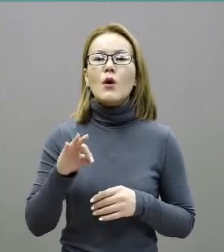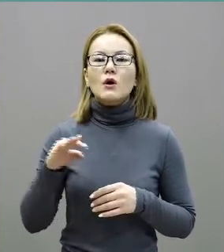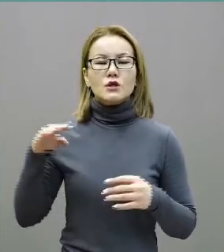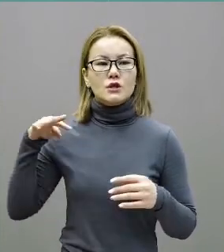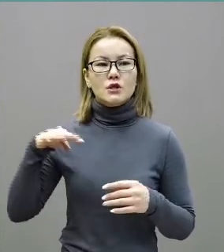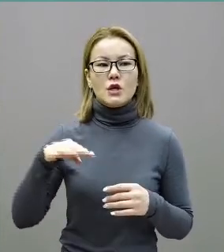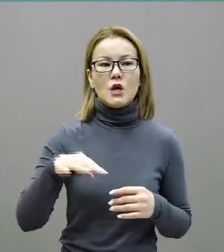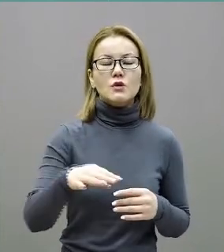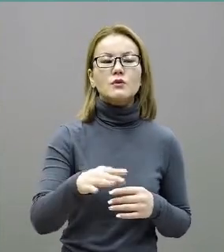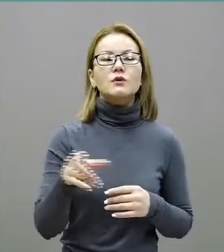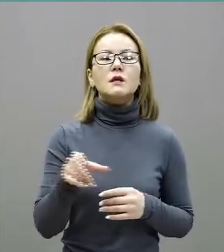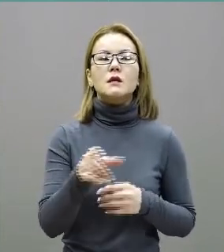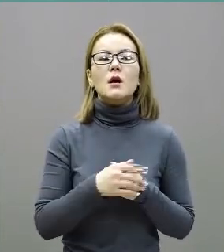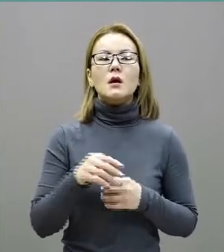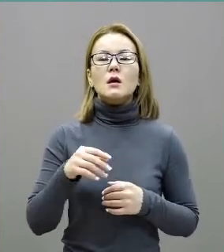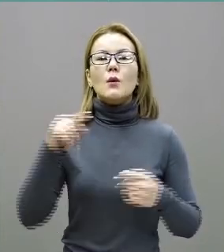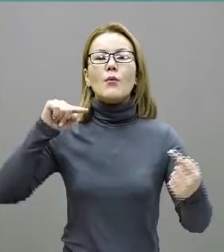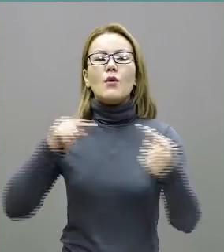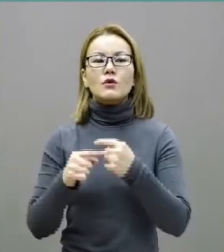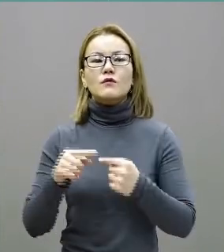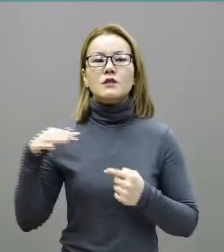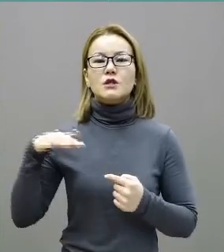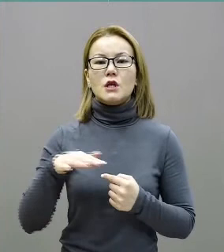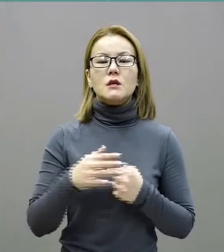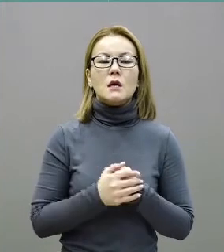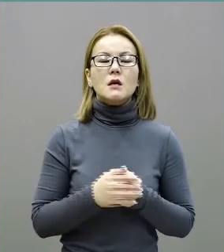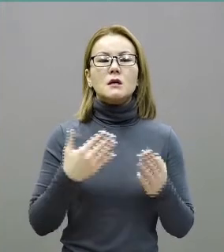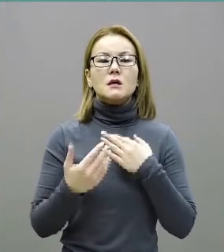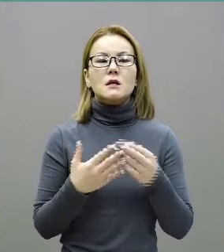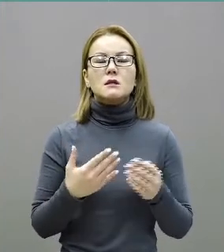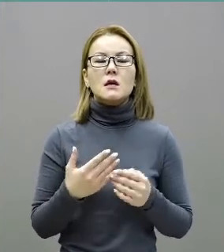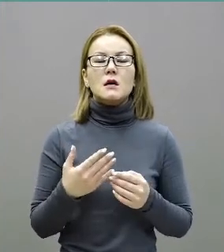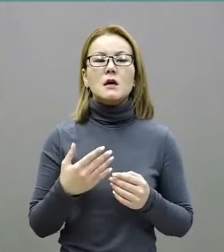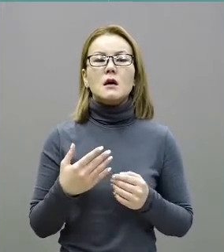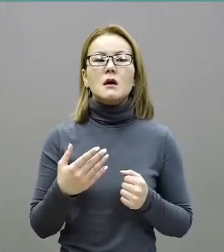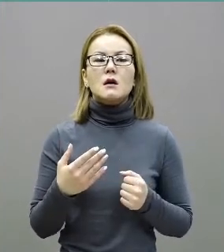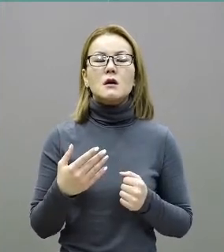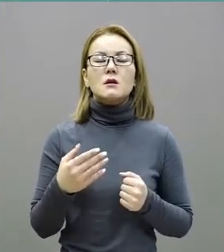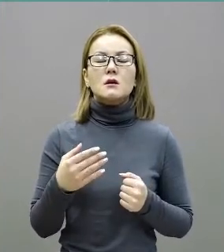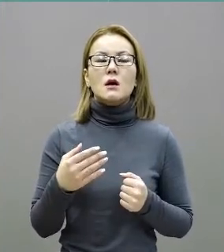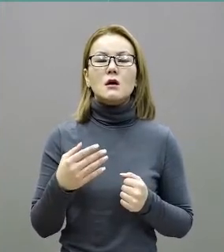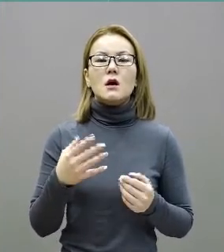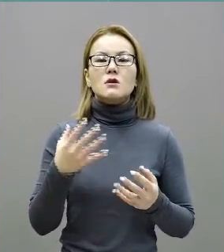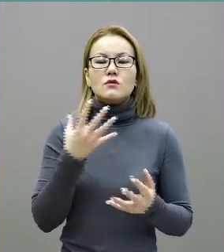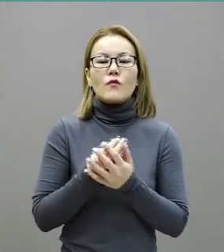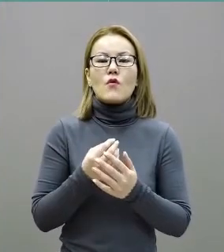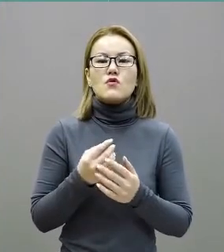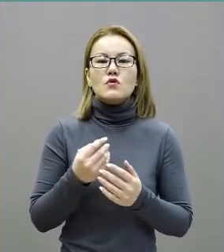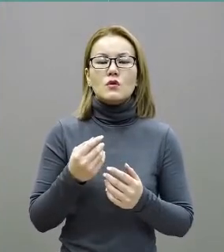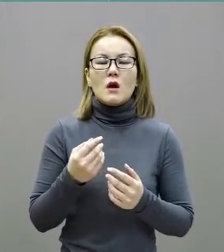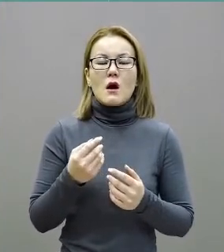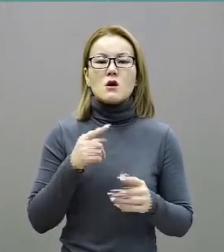реки и скорость движения тела против течения реки и если рассчитывать что тело имеет собственную скорость